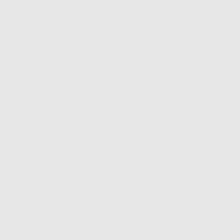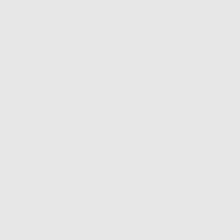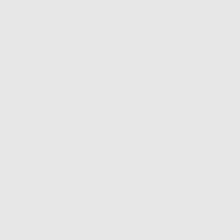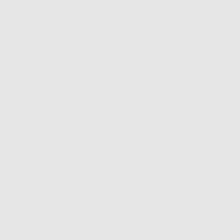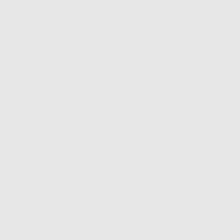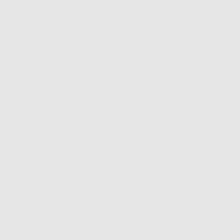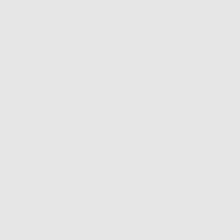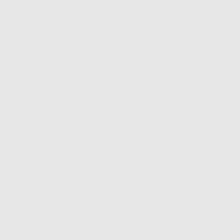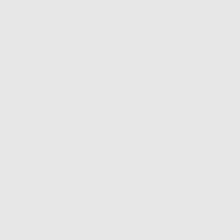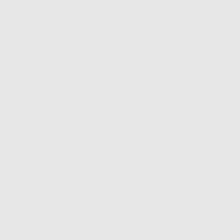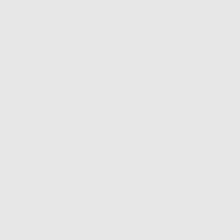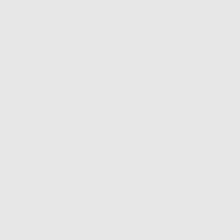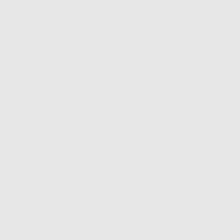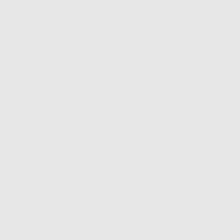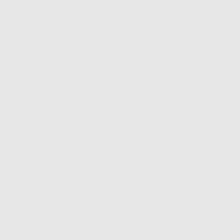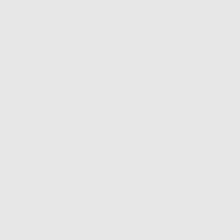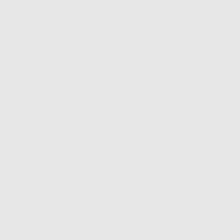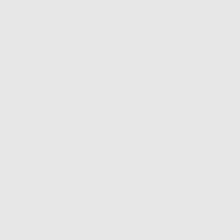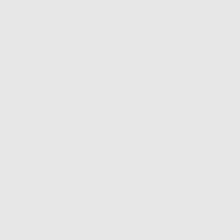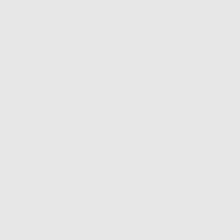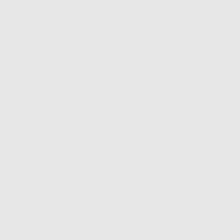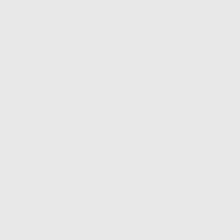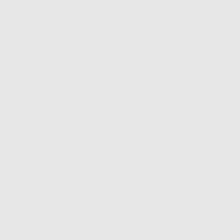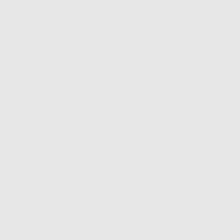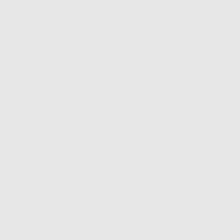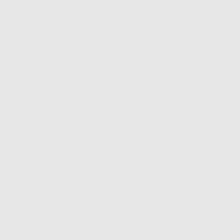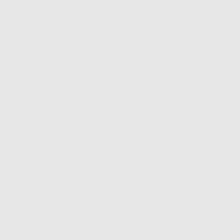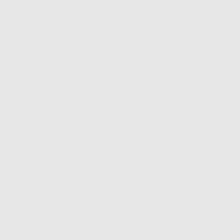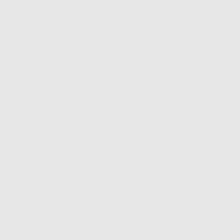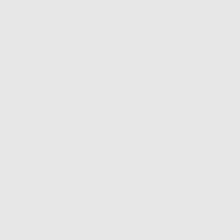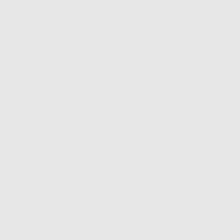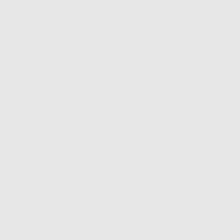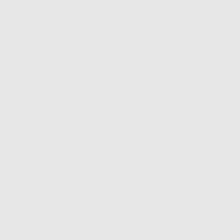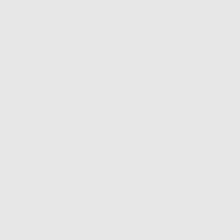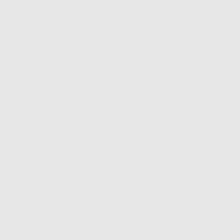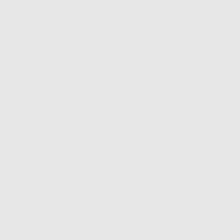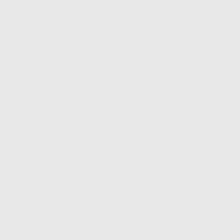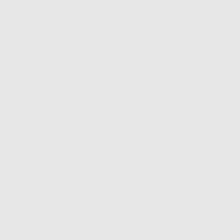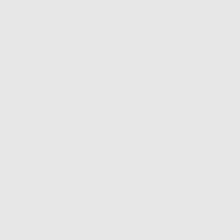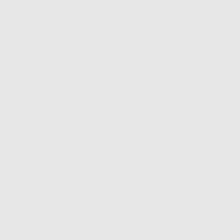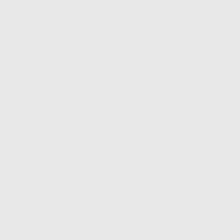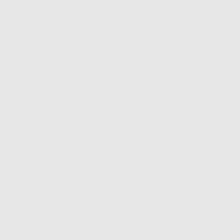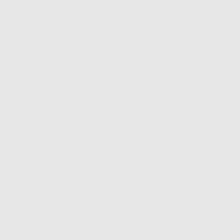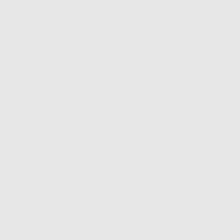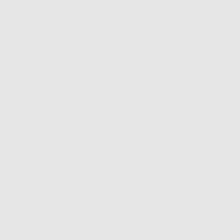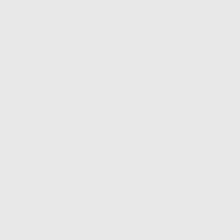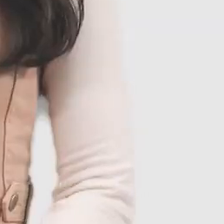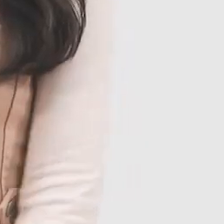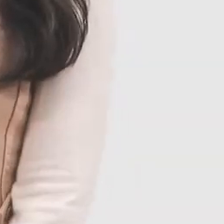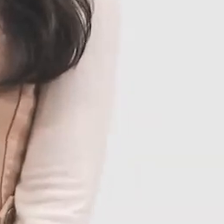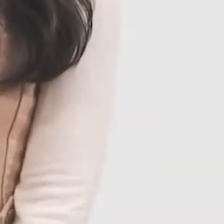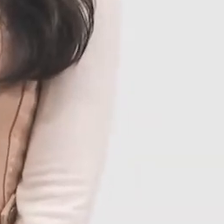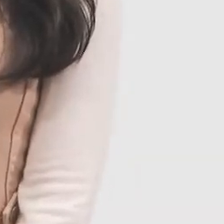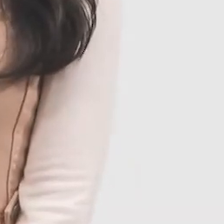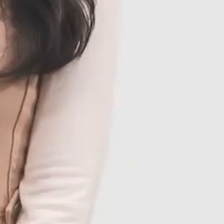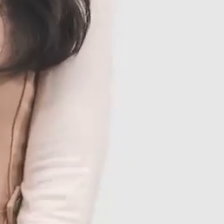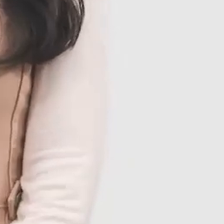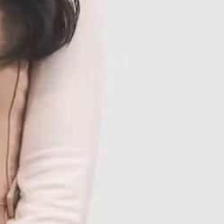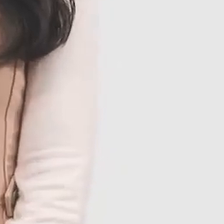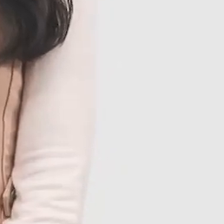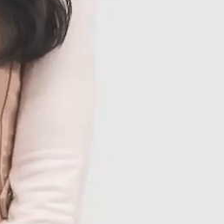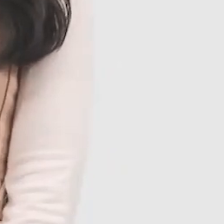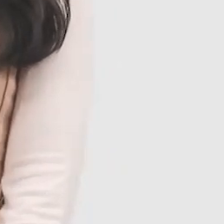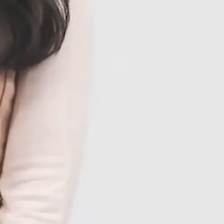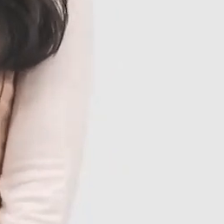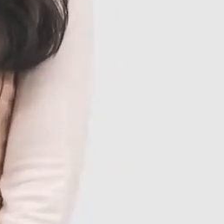6시까지인데요. 투표소까지의 이동시간을 고려해서 미리미리 신고하는 것 잊지 마시고요. 국외부재자가